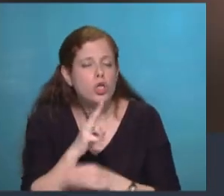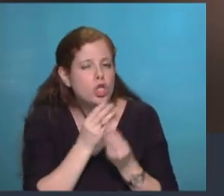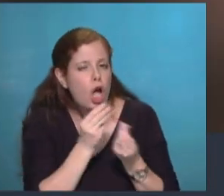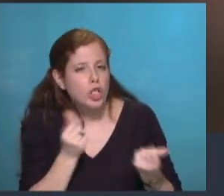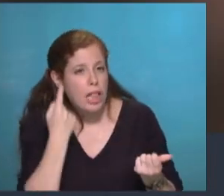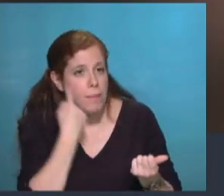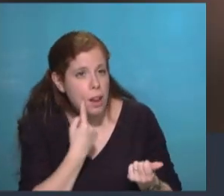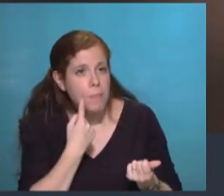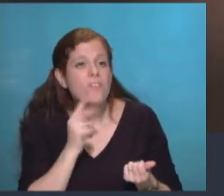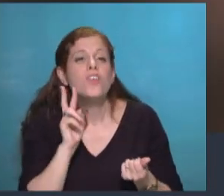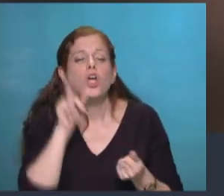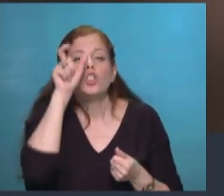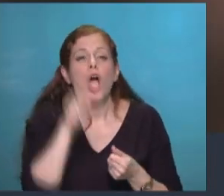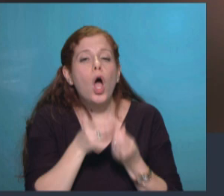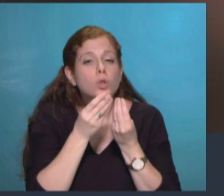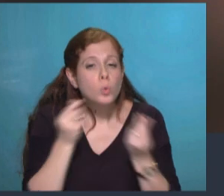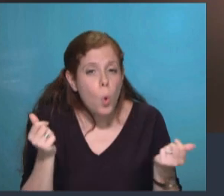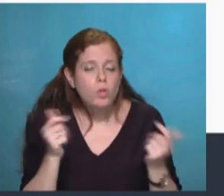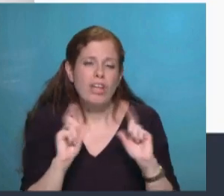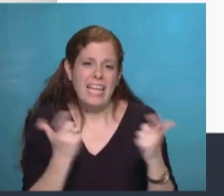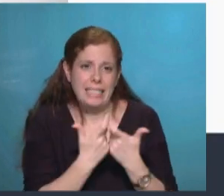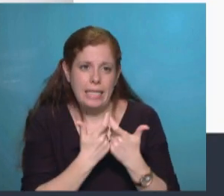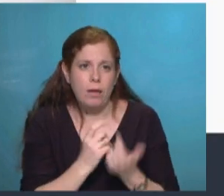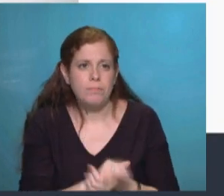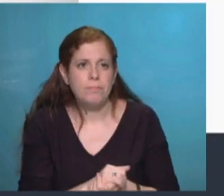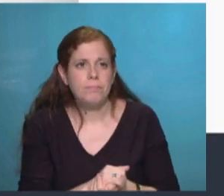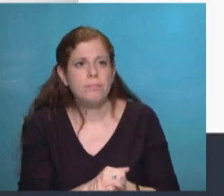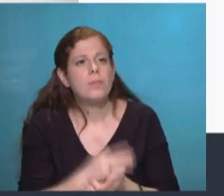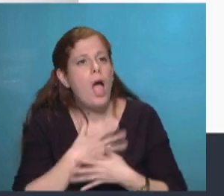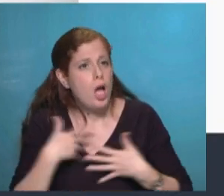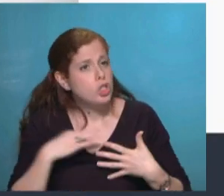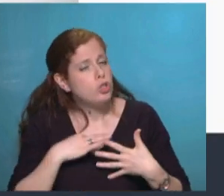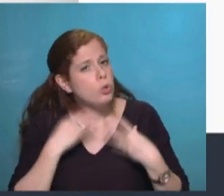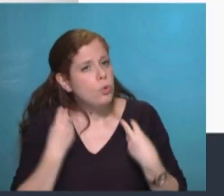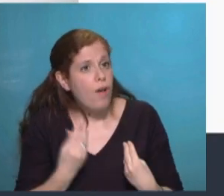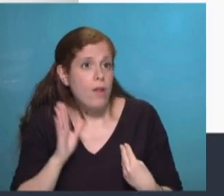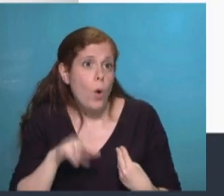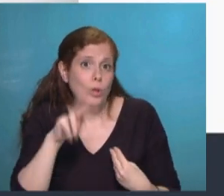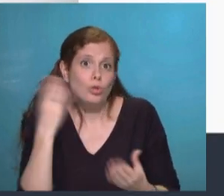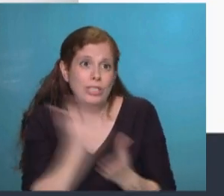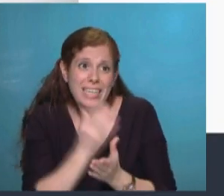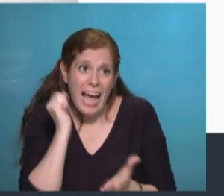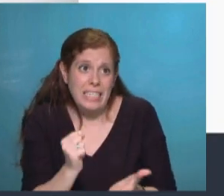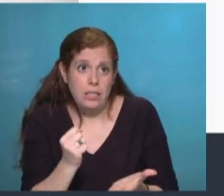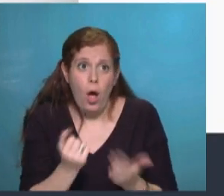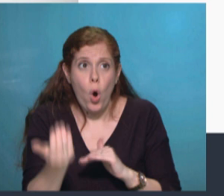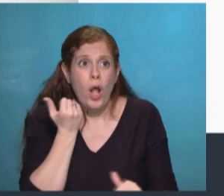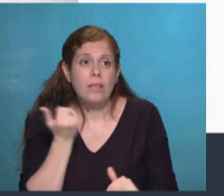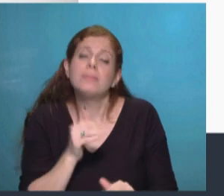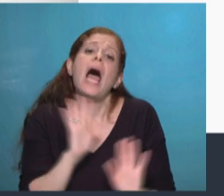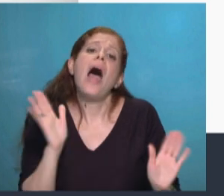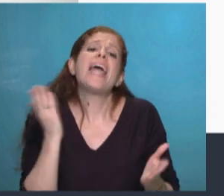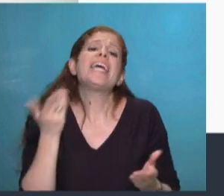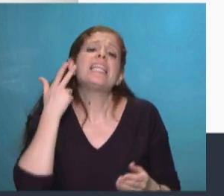וכי חשוד במעורבות במעשה נעצר. ההרגשה שלי היא טובה, שפחות יש תיק רצח פה. קודם זה הייתה, היה תיק התאבדות. אני